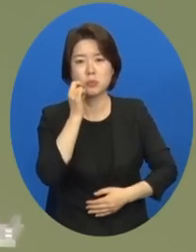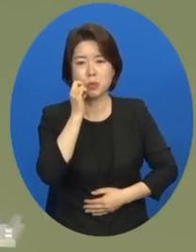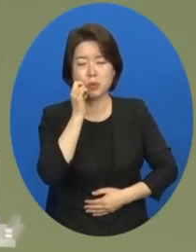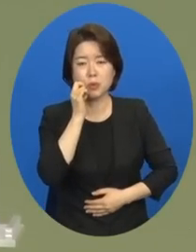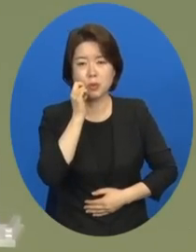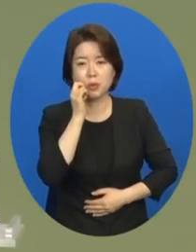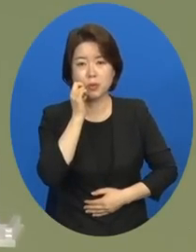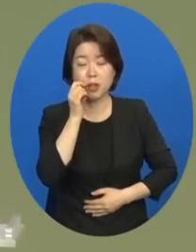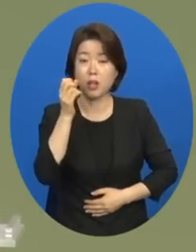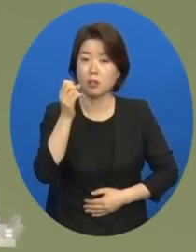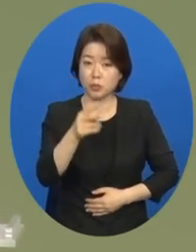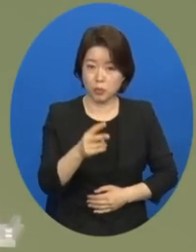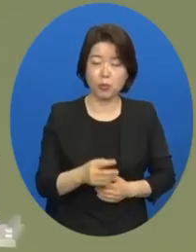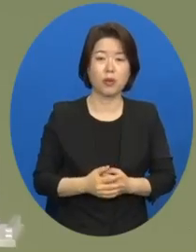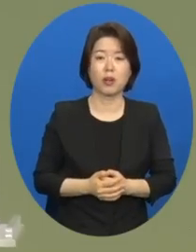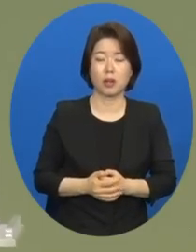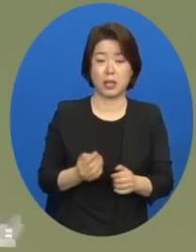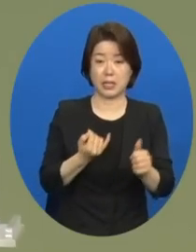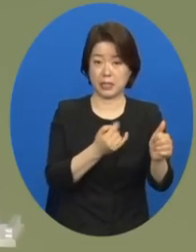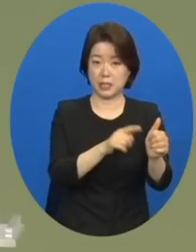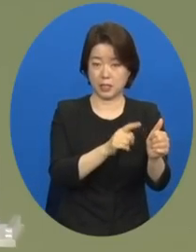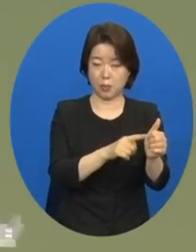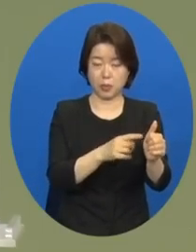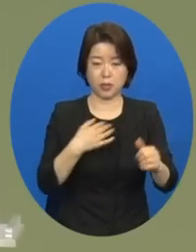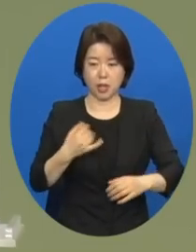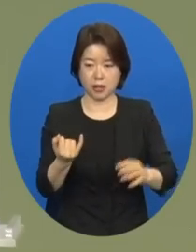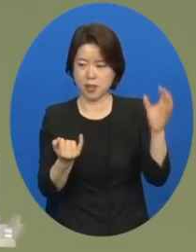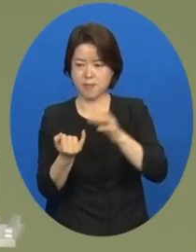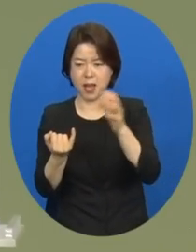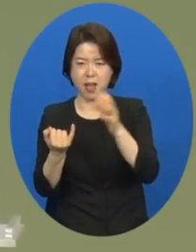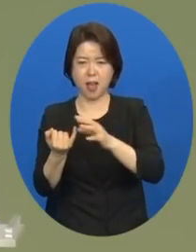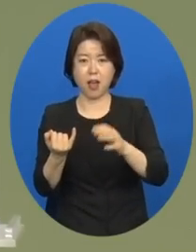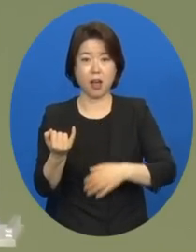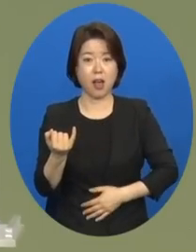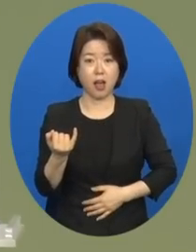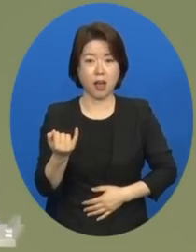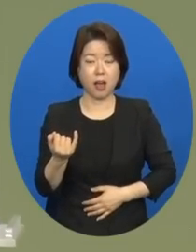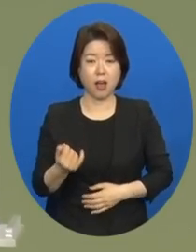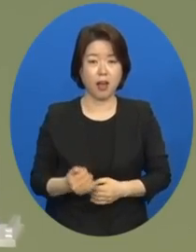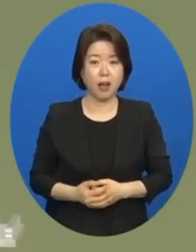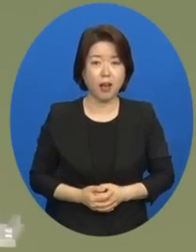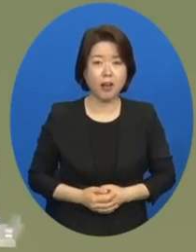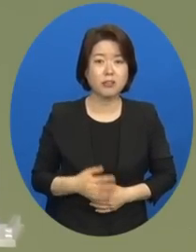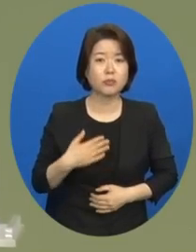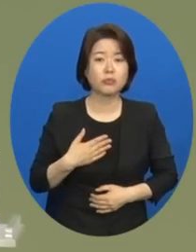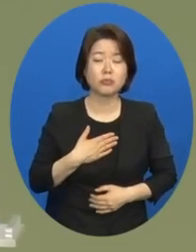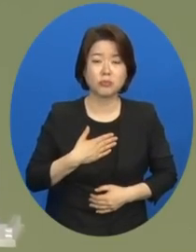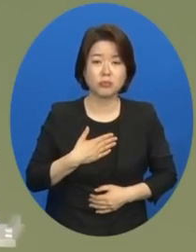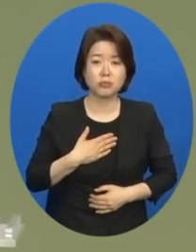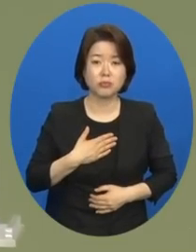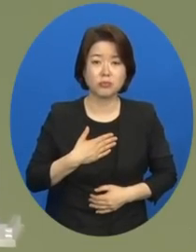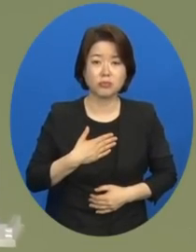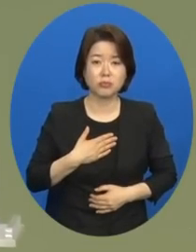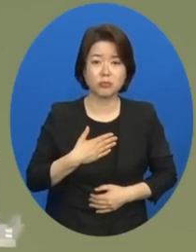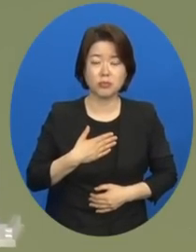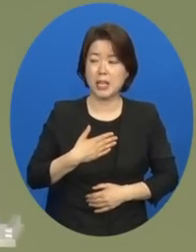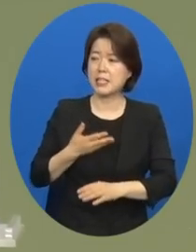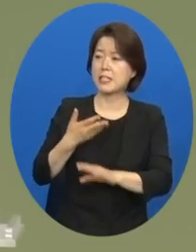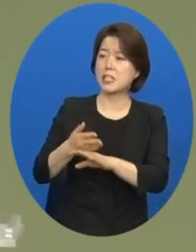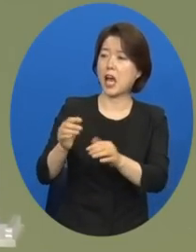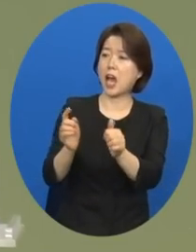그리고 이제 또 남편도 저한테 뭐라 그러니까 저는 이제 내가 다른 남자